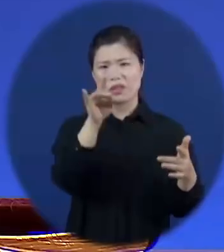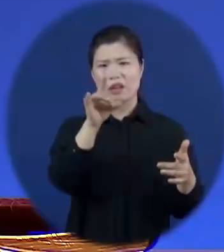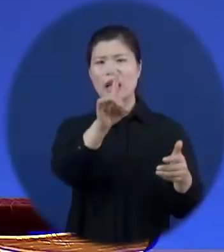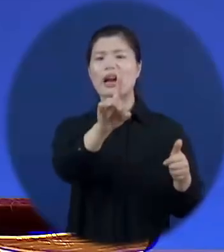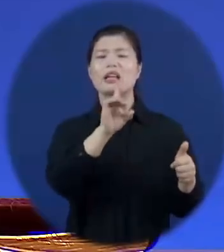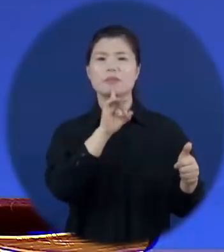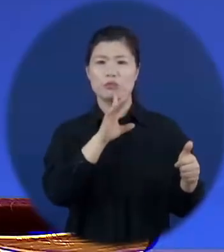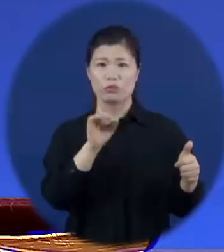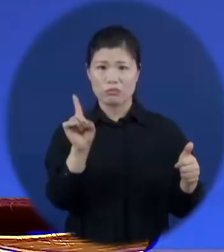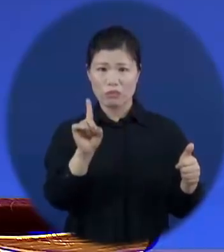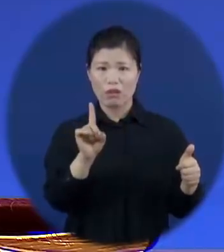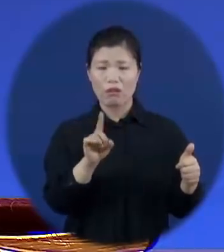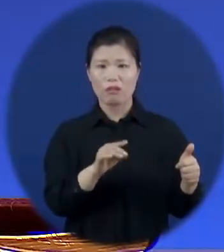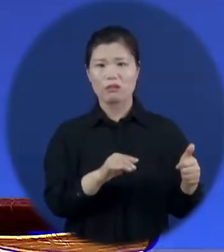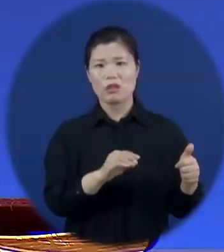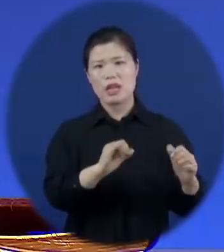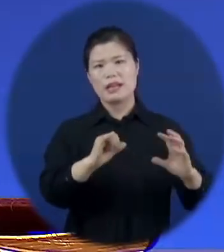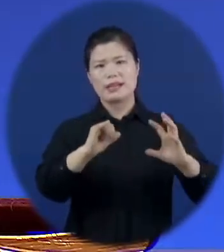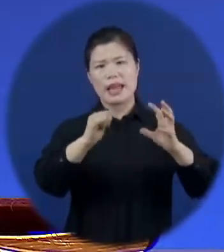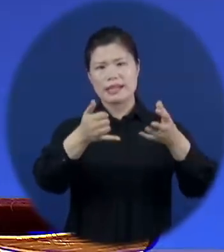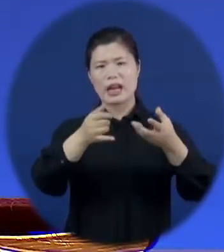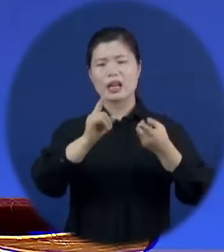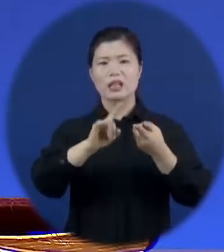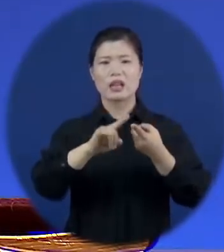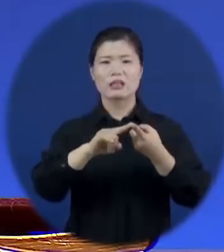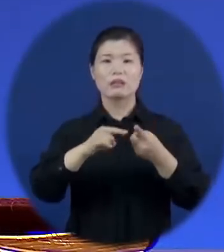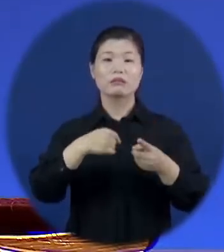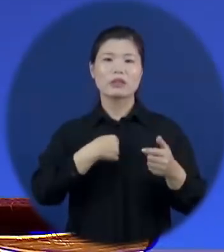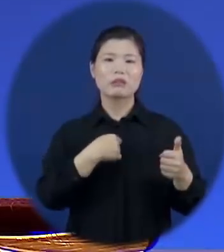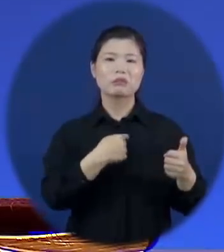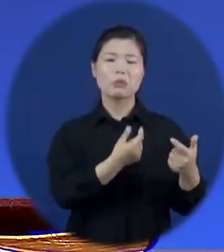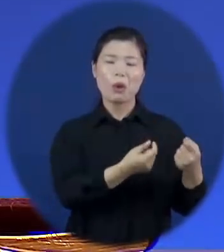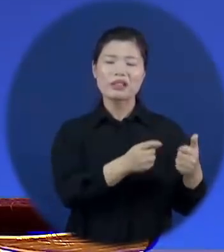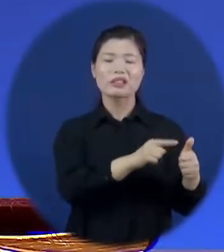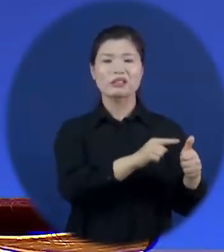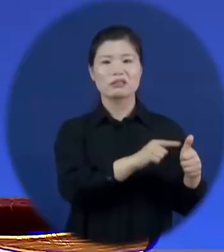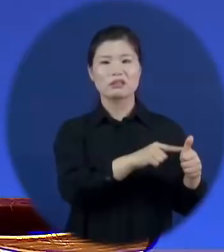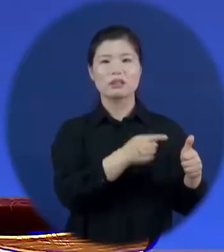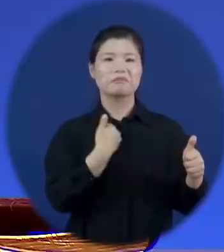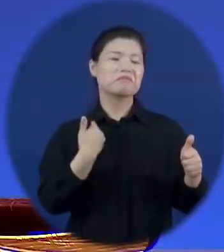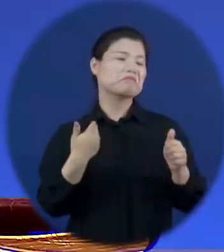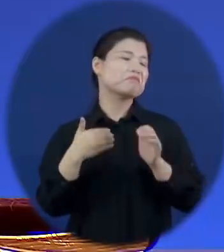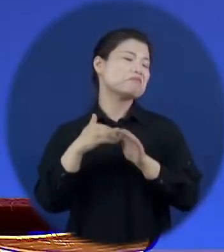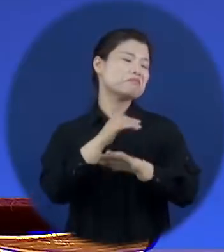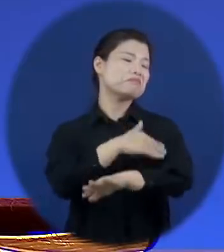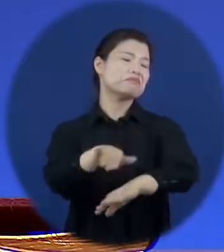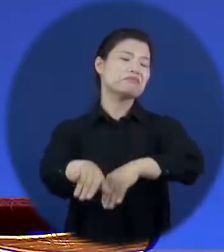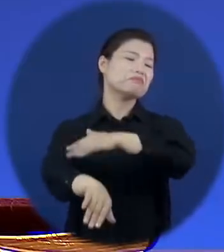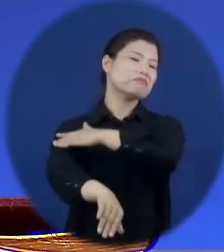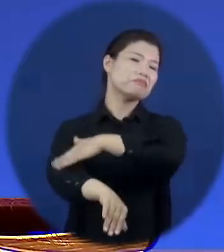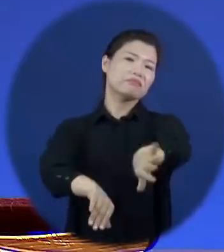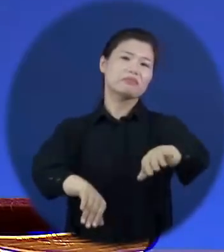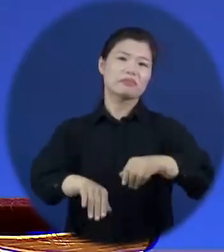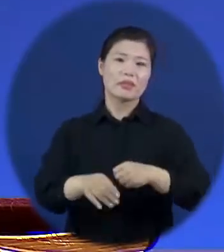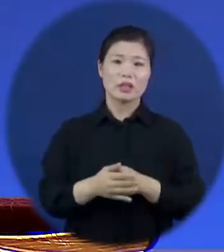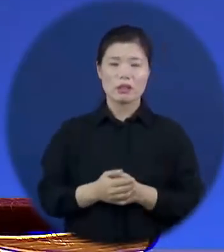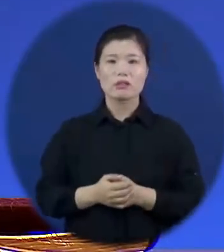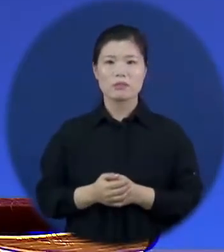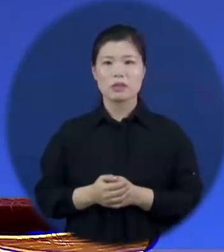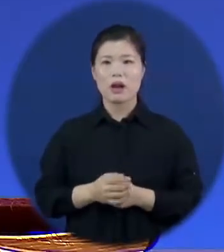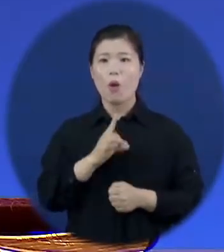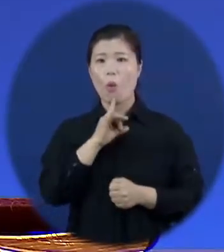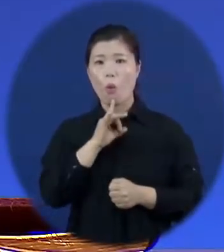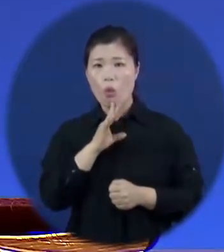가지뿐이었다고 생각합니다. 그 역시 세상을 외면하는 것이었습니다. 그는 동족 이스라엘의 비난을 무시한